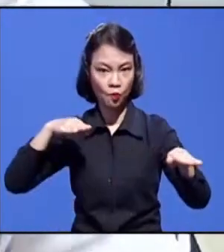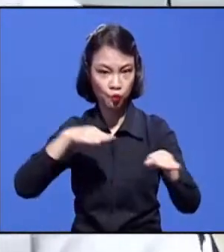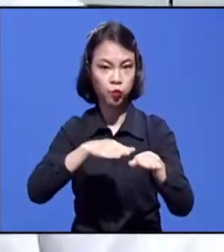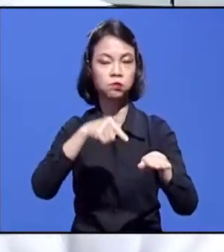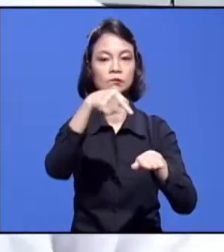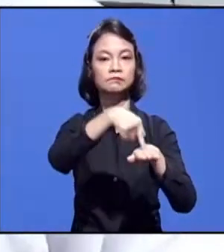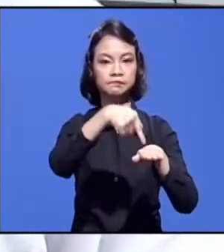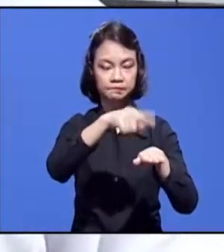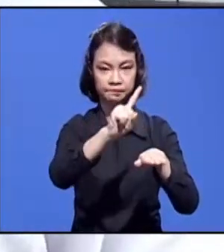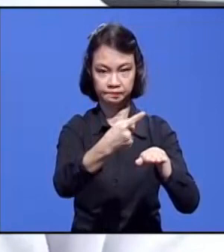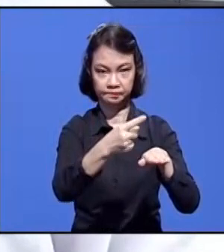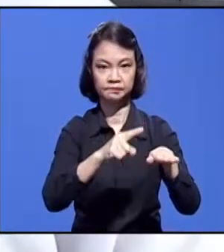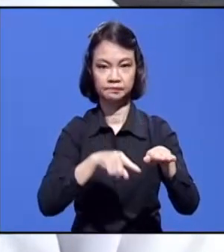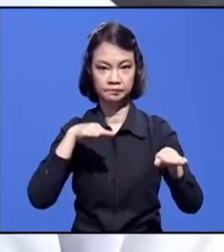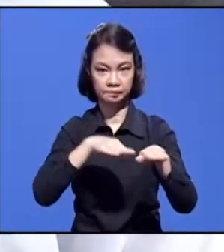depan.